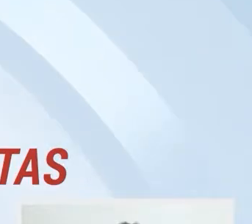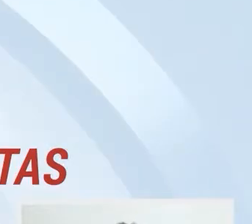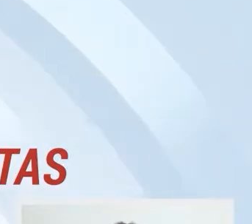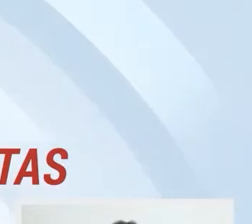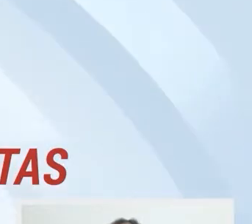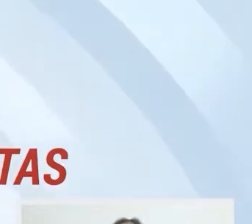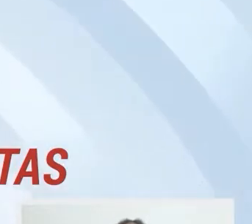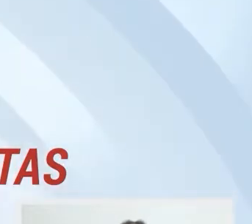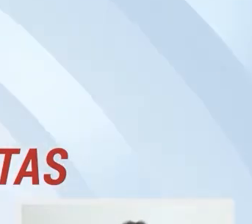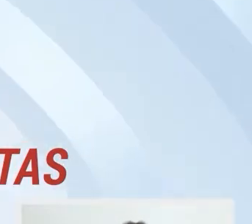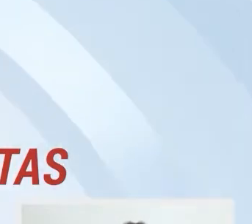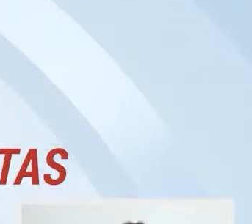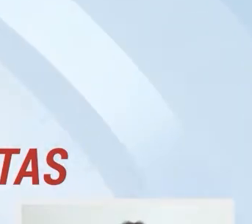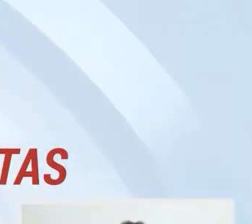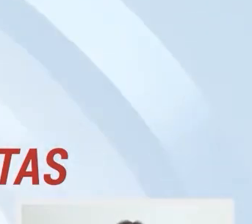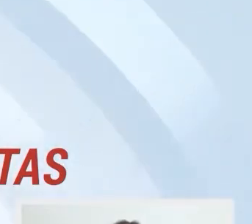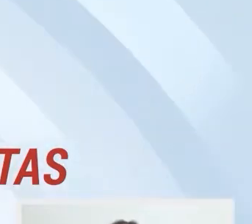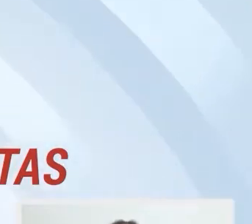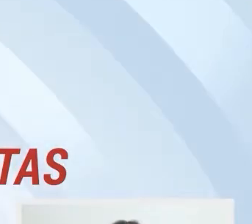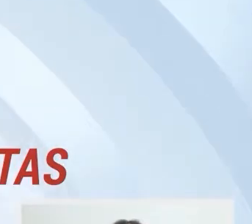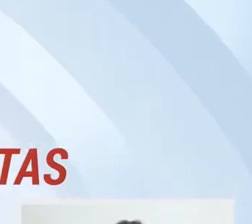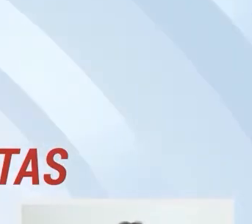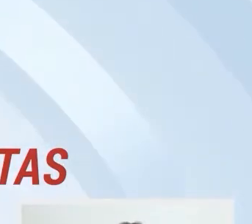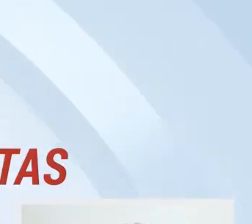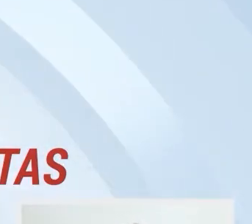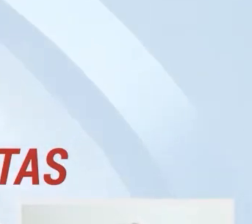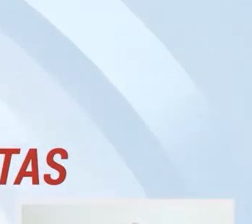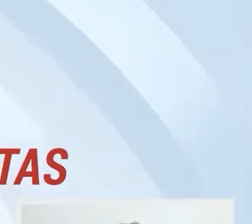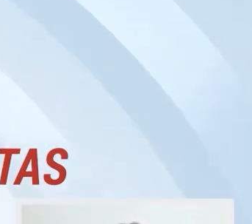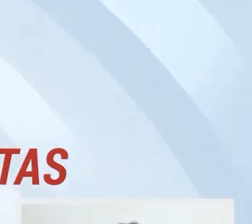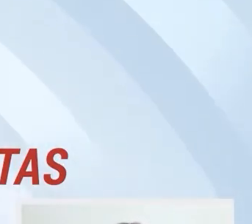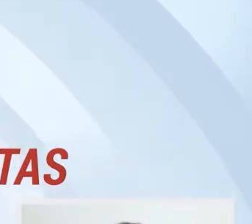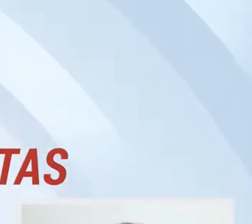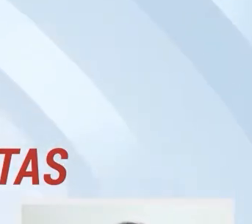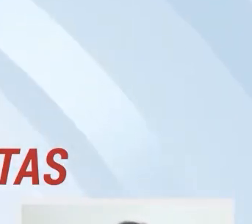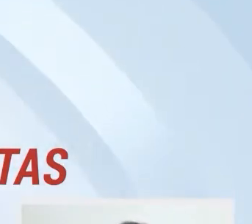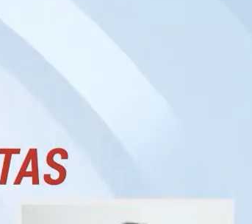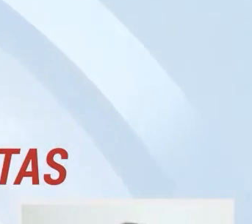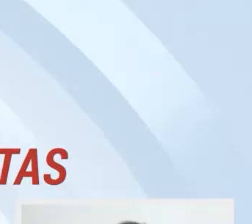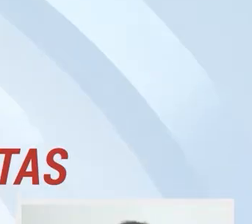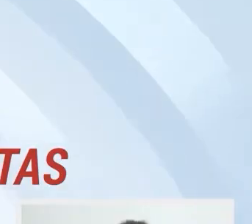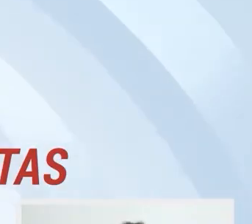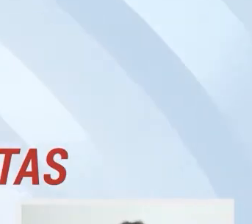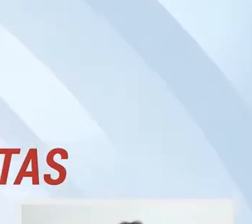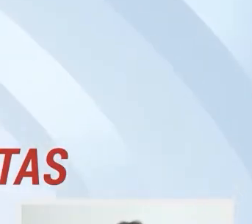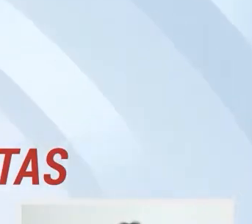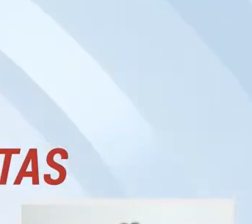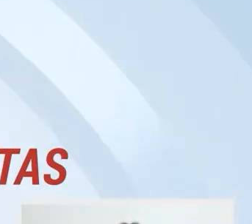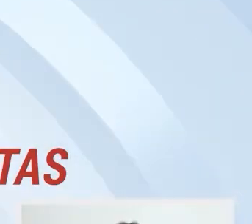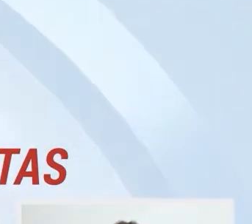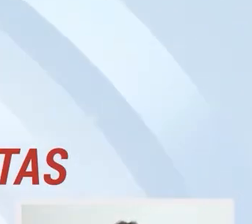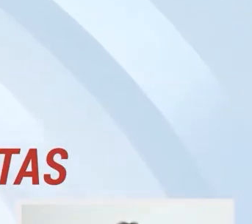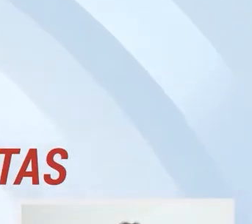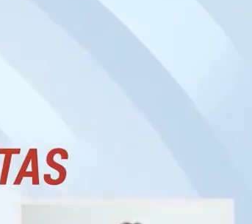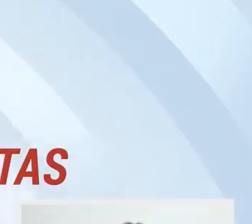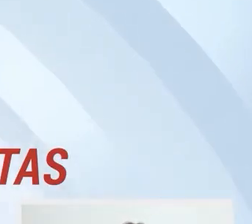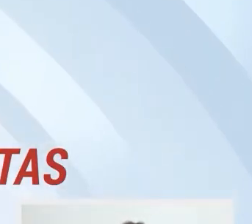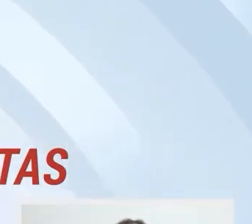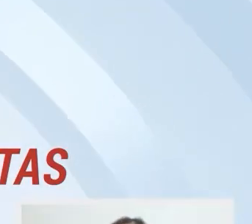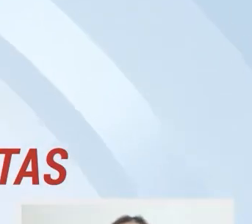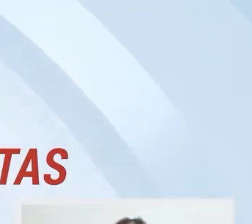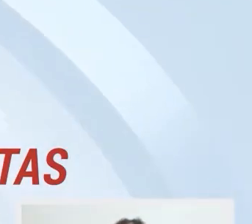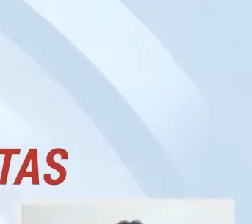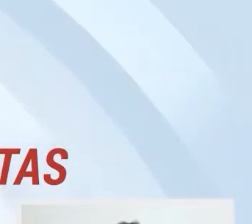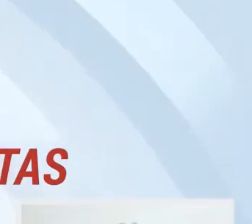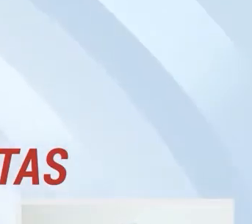diastolik individu pembanding, yaitu non-disabilitas. Lakukan pengukuran tekanan darah di lengan dan kaki pada